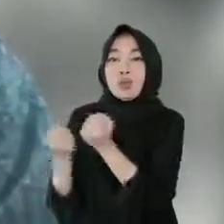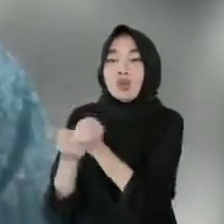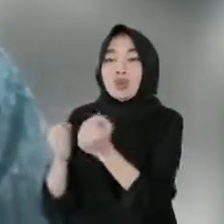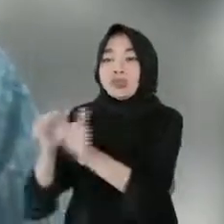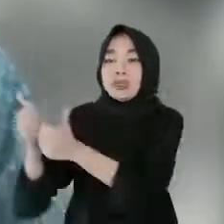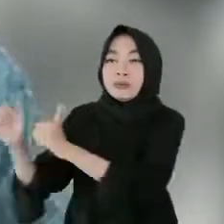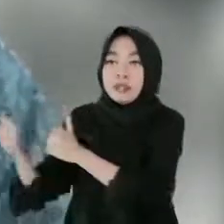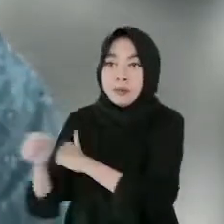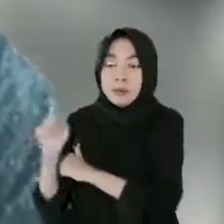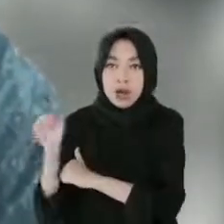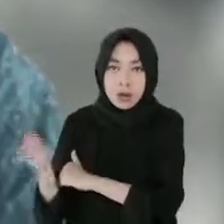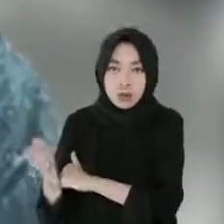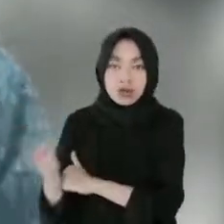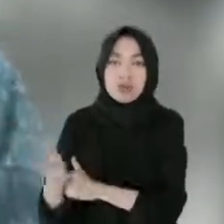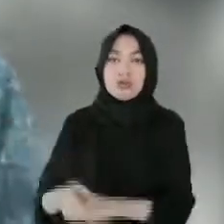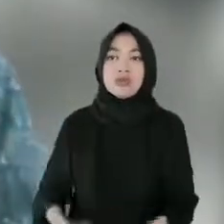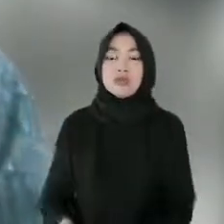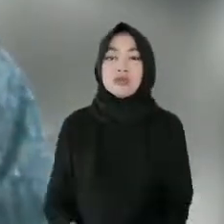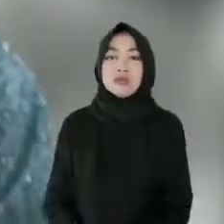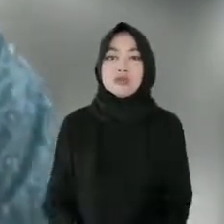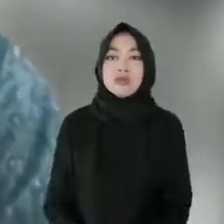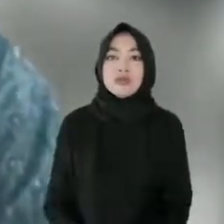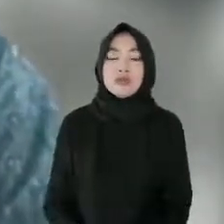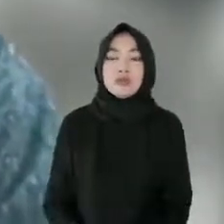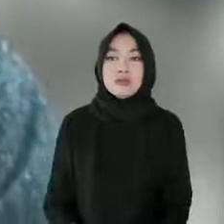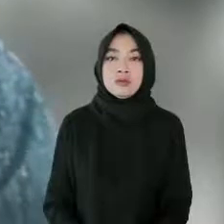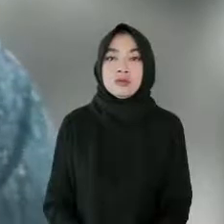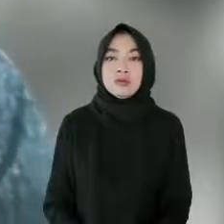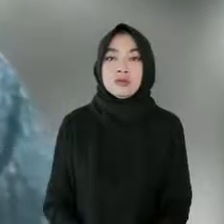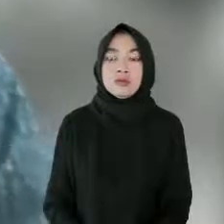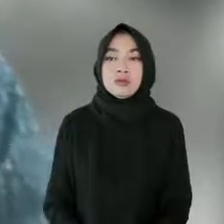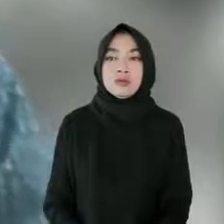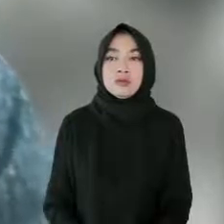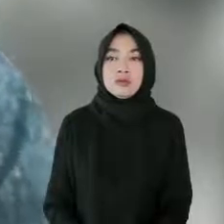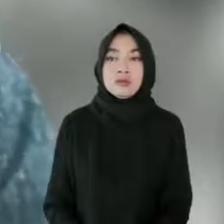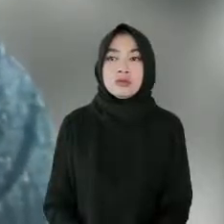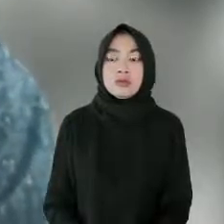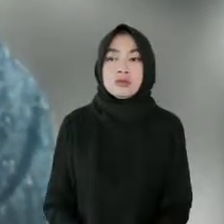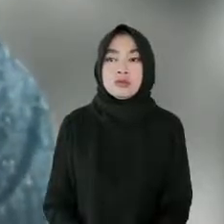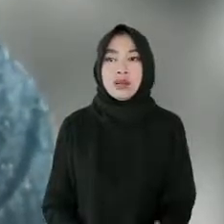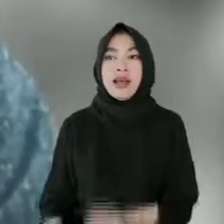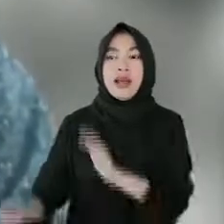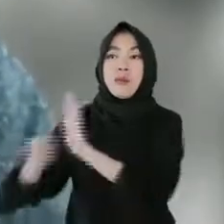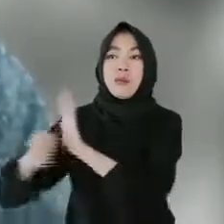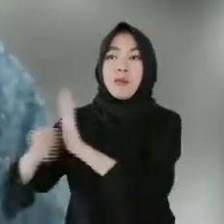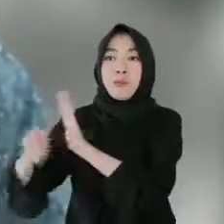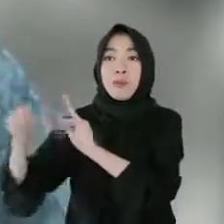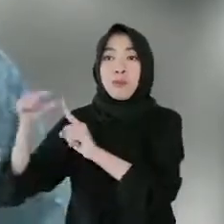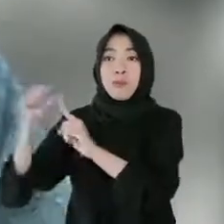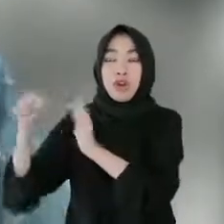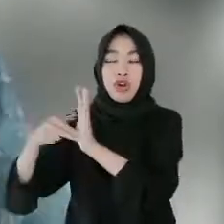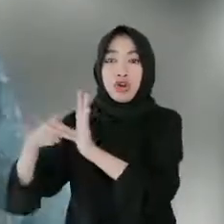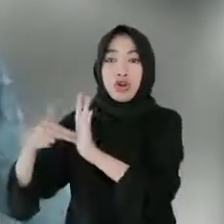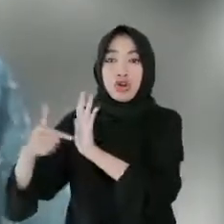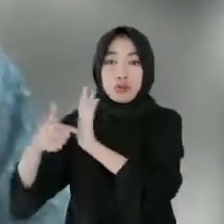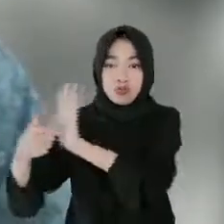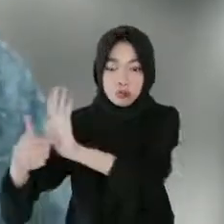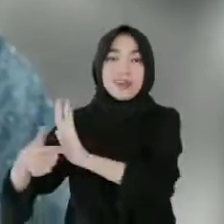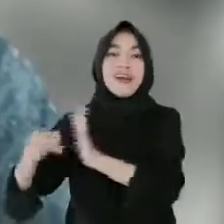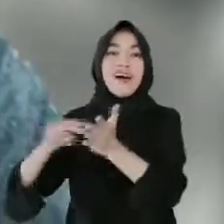kemudian bahwa pohon di Papua ini juga mencerminkan kesatuan dan persatuan bangsa ini juga